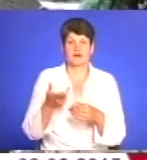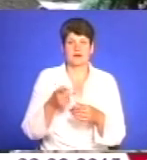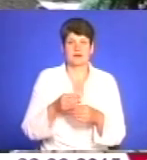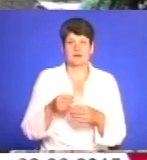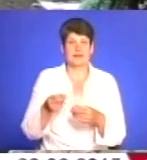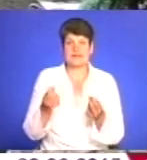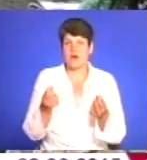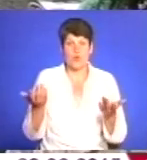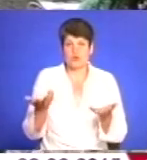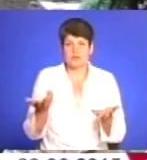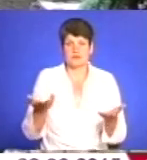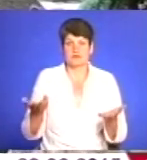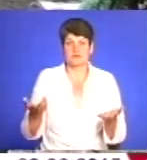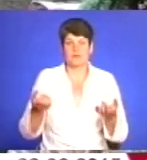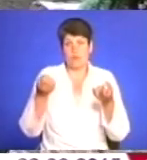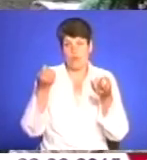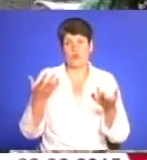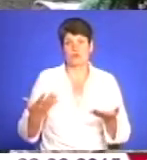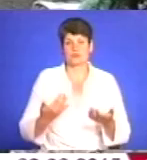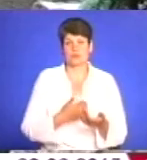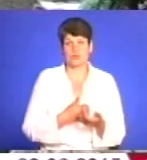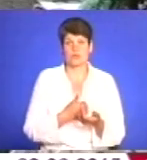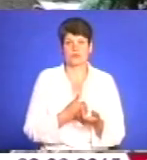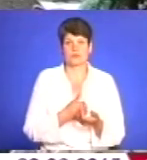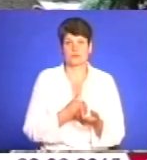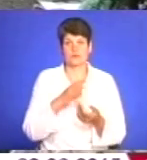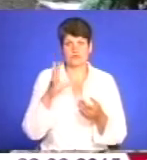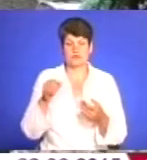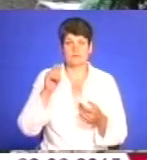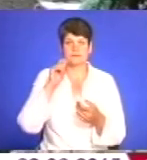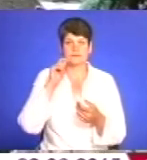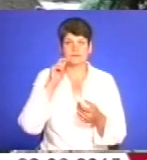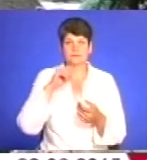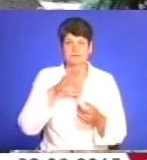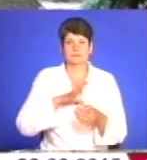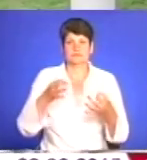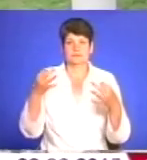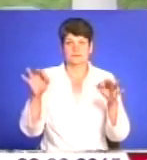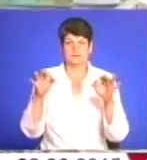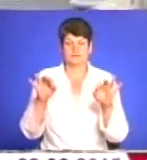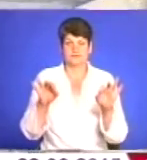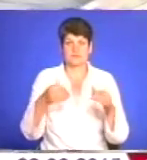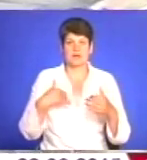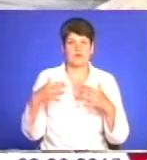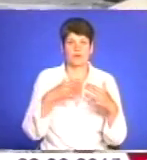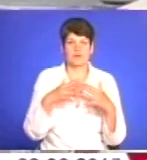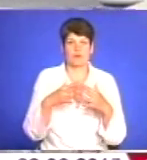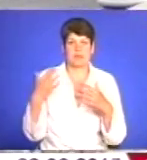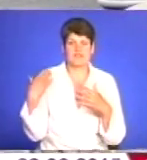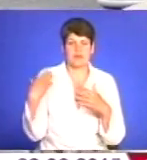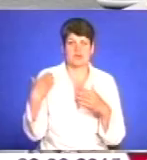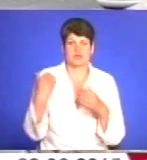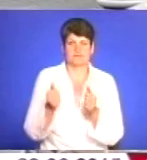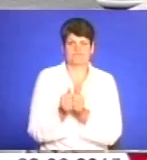за гроші і не за що, а просто хочуть, щоб ця країна була вільна. Я воював плече в плече з ним